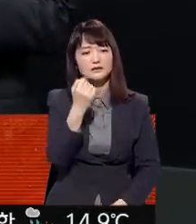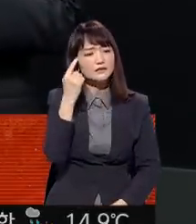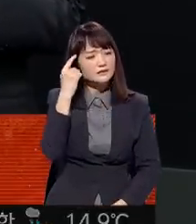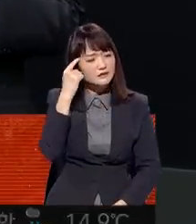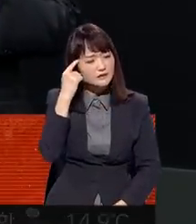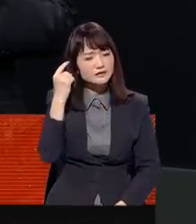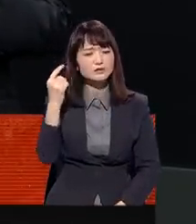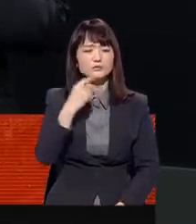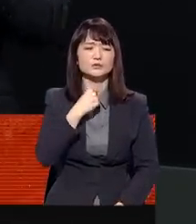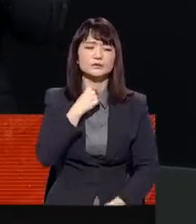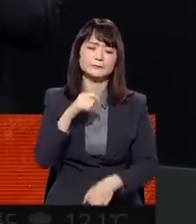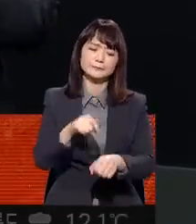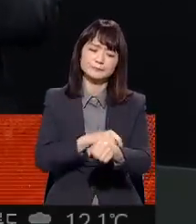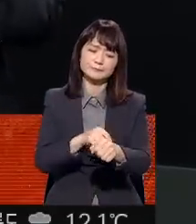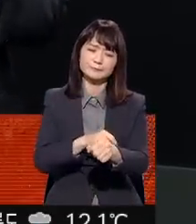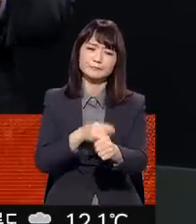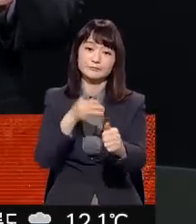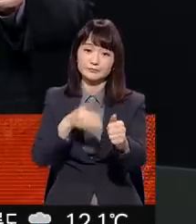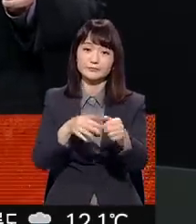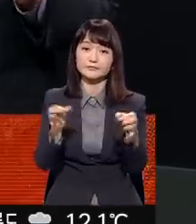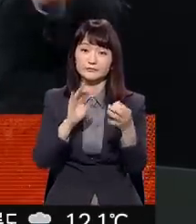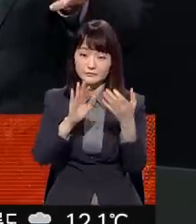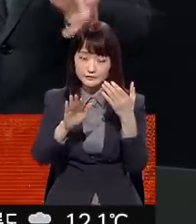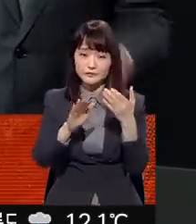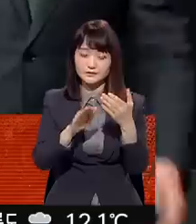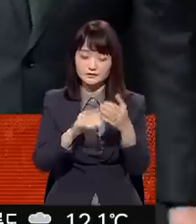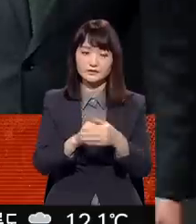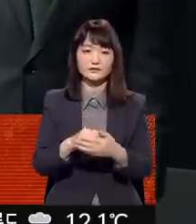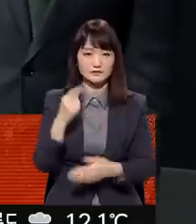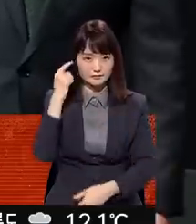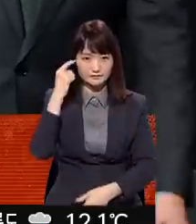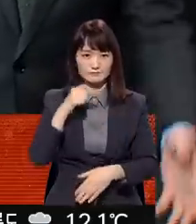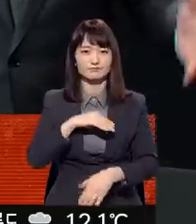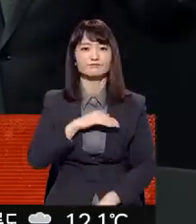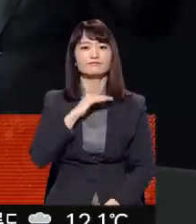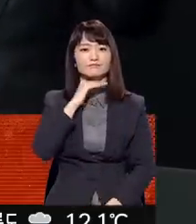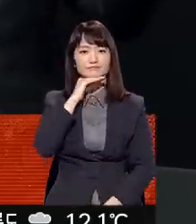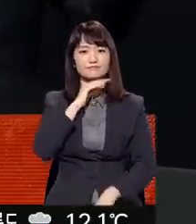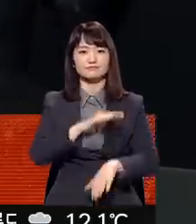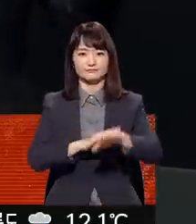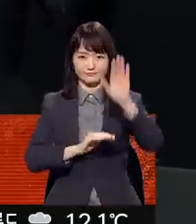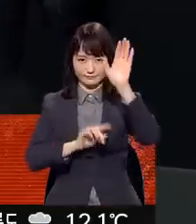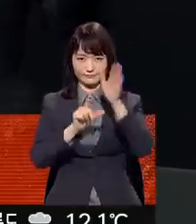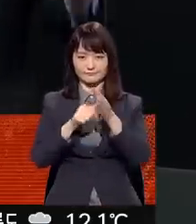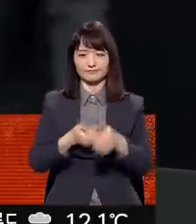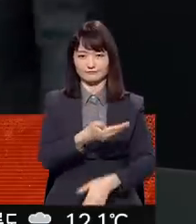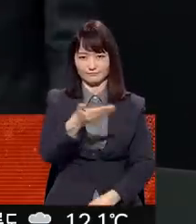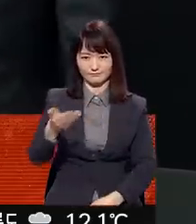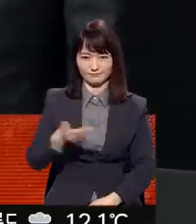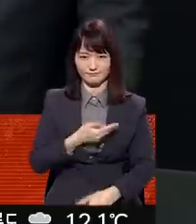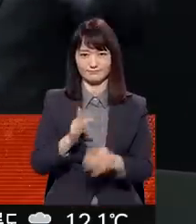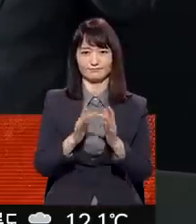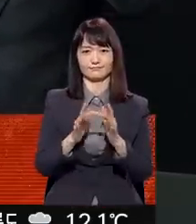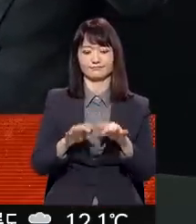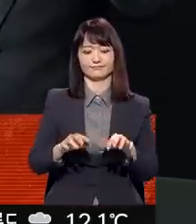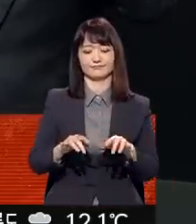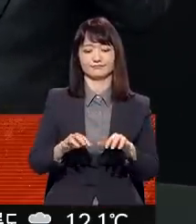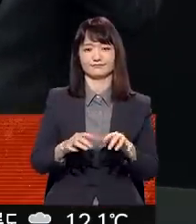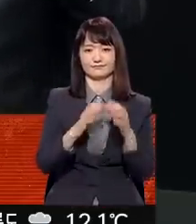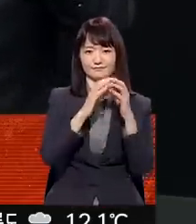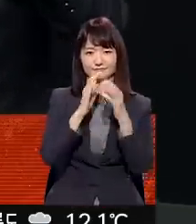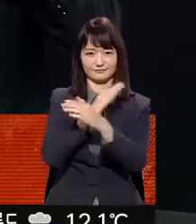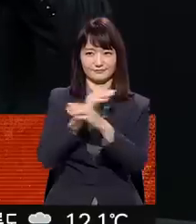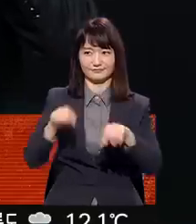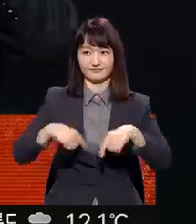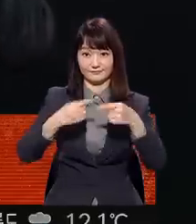특별히 부탁을 하셨어요. 잠시 후 말씀을 청해보고 자 기다리고 기다리셨던 부처 핸즈업 타임 우리 가족 여러분들도 채팅창에